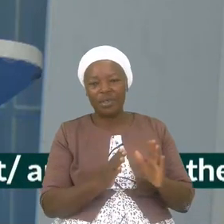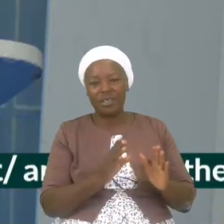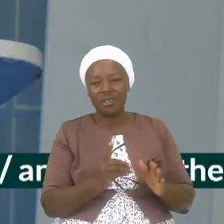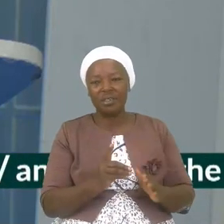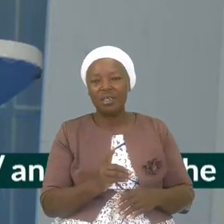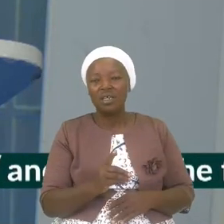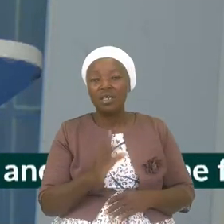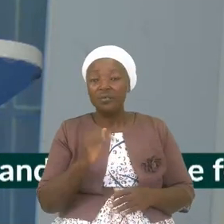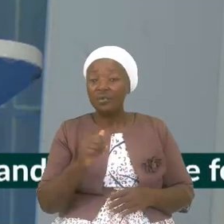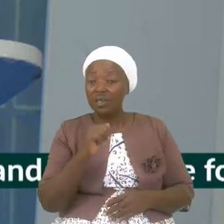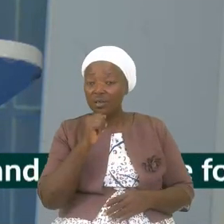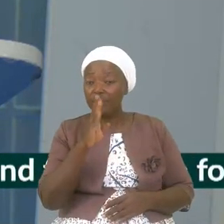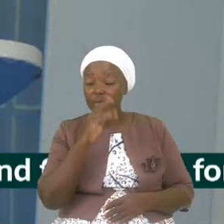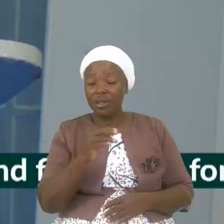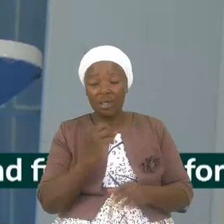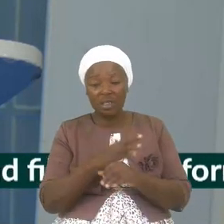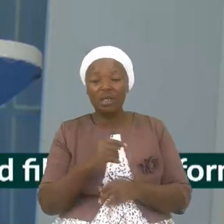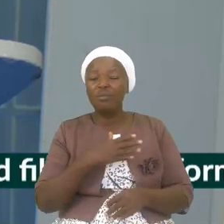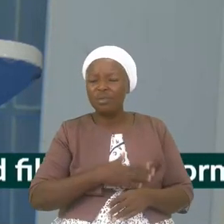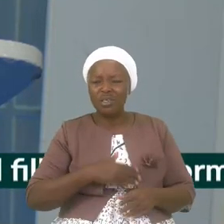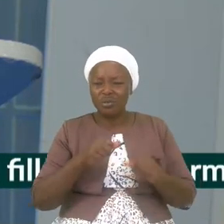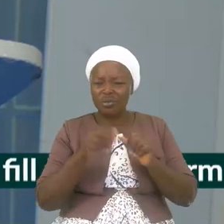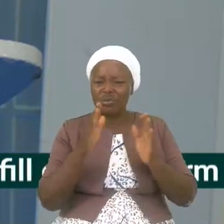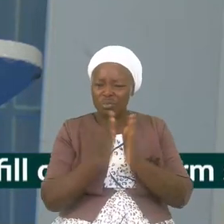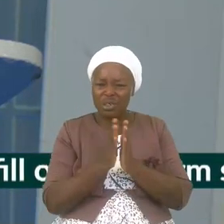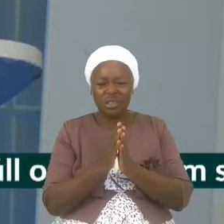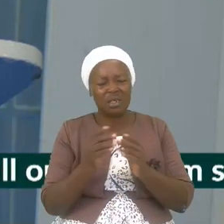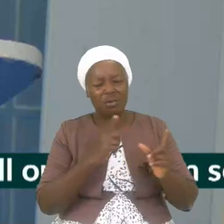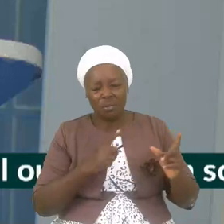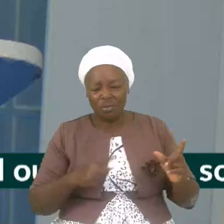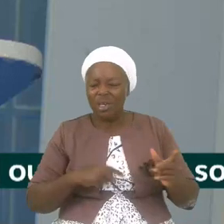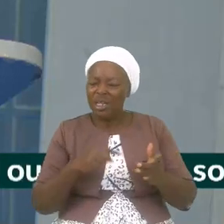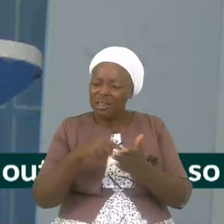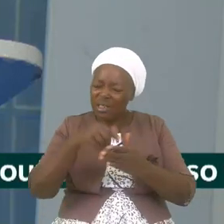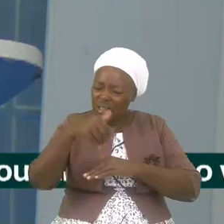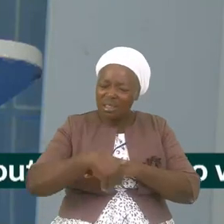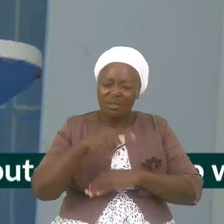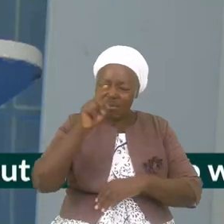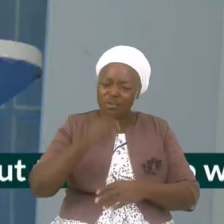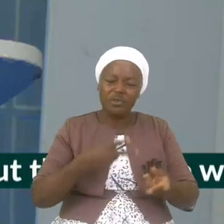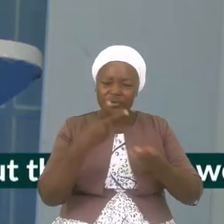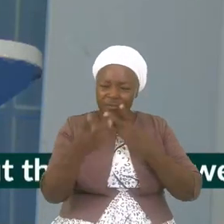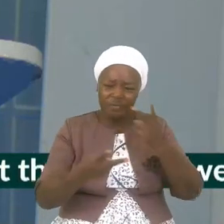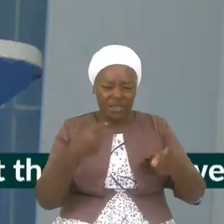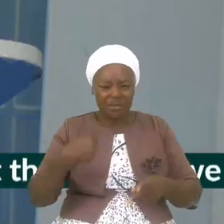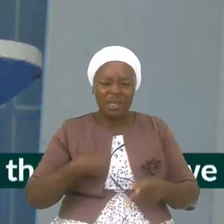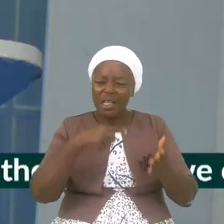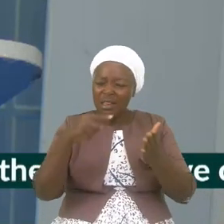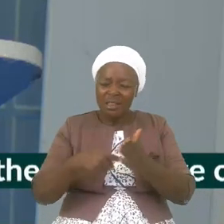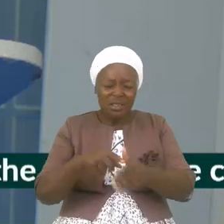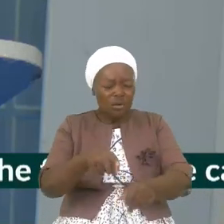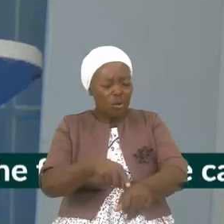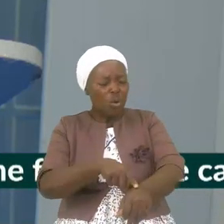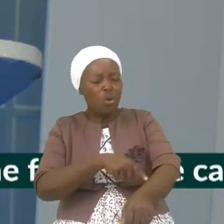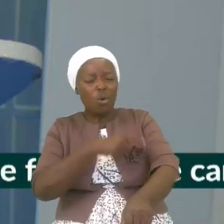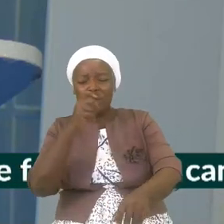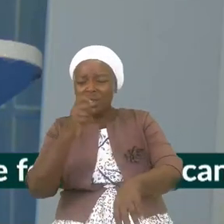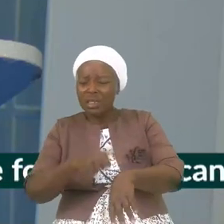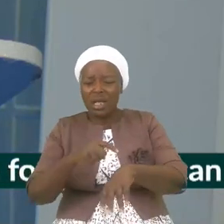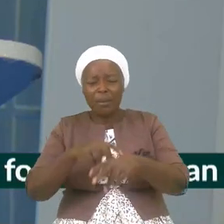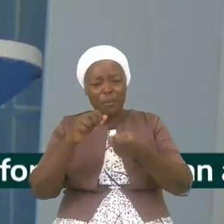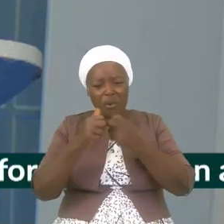Prépare-toi, si tu n'es pas conseillé. Si toi tu as déjà sauvé ta main, ta tête dit Seigneur, c'est ma soirée. C'est ma